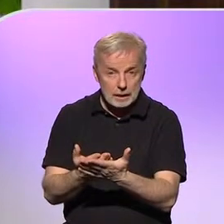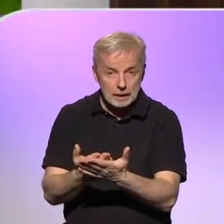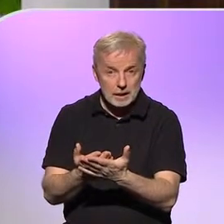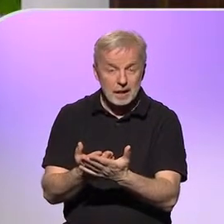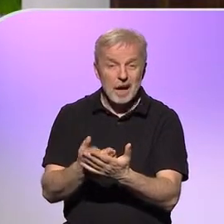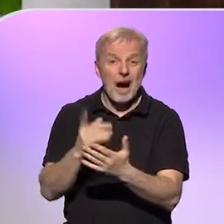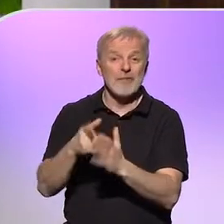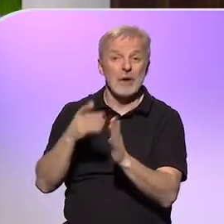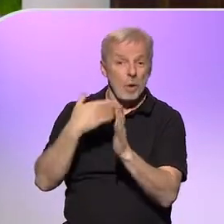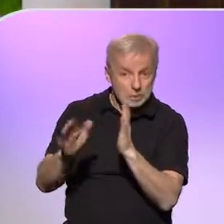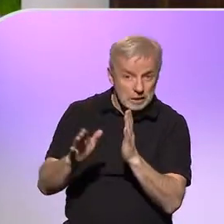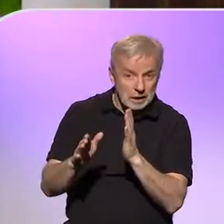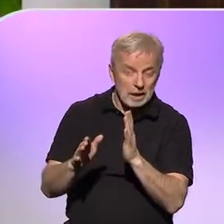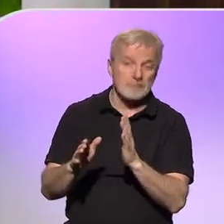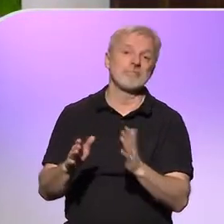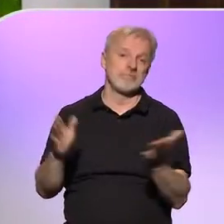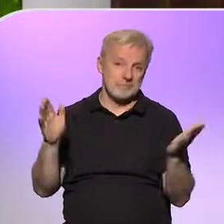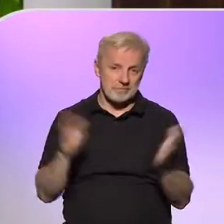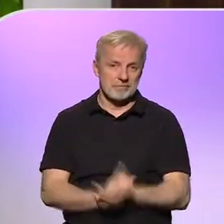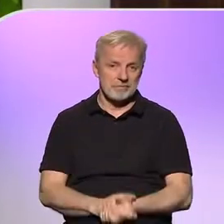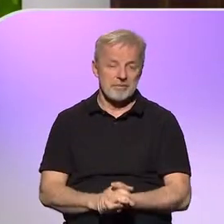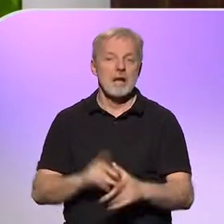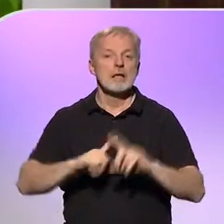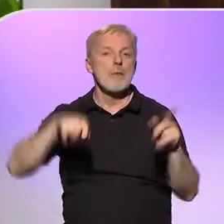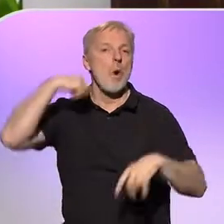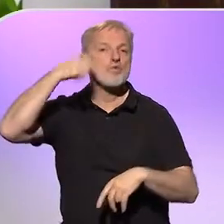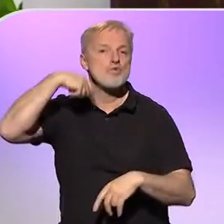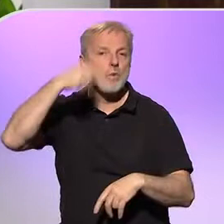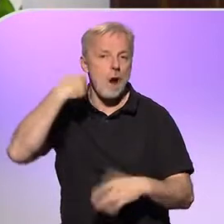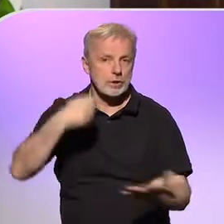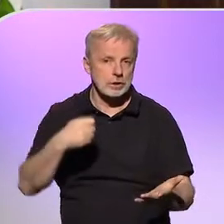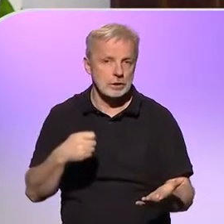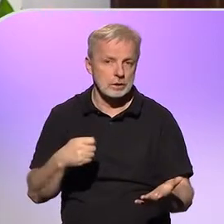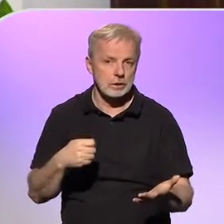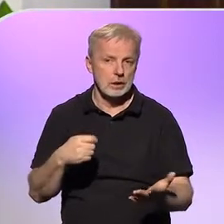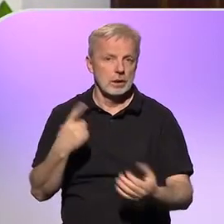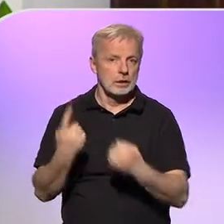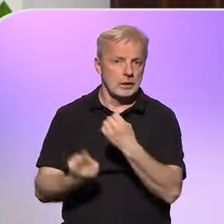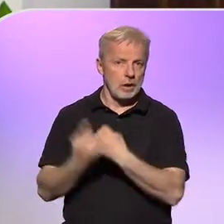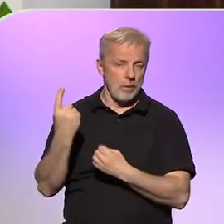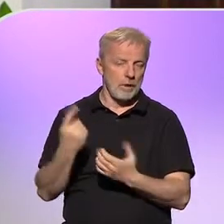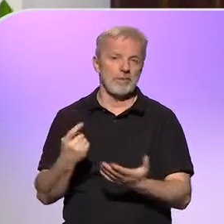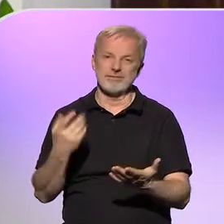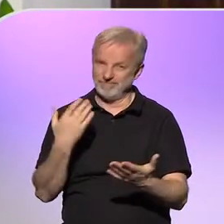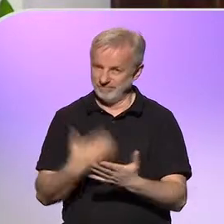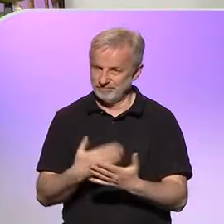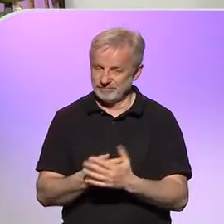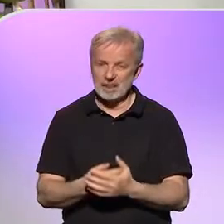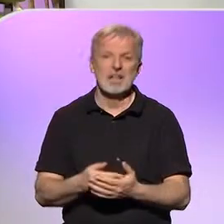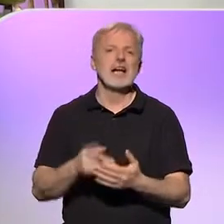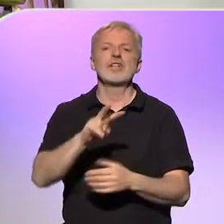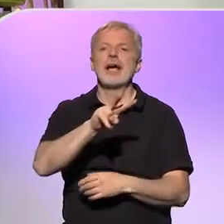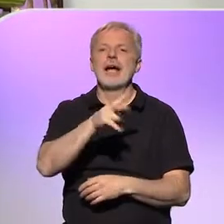pak si to hradíte sami. Nebo zubní ošetření, většinou je ve výlukách, takže jsou situace,